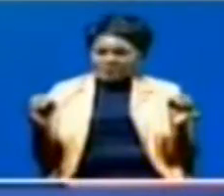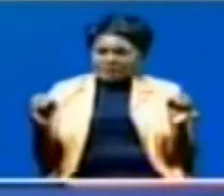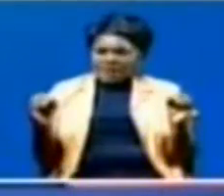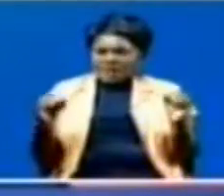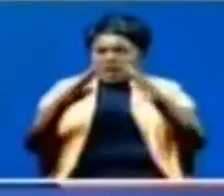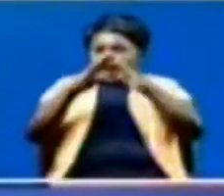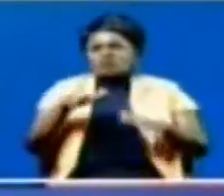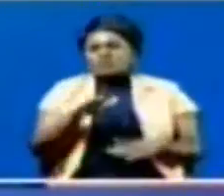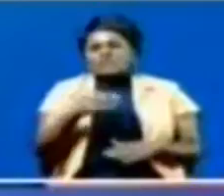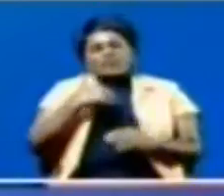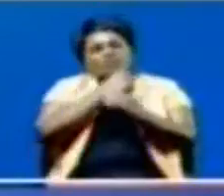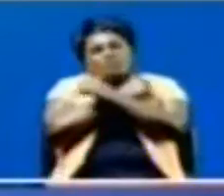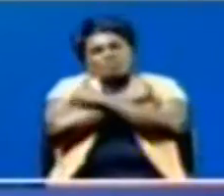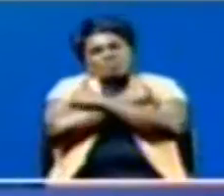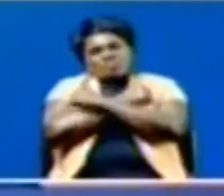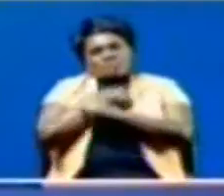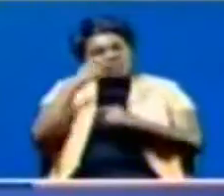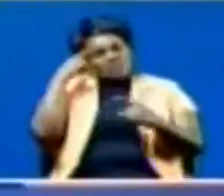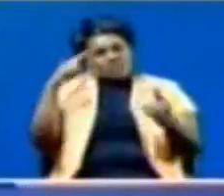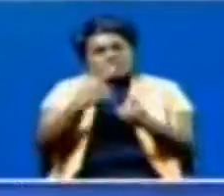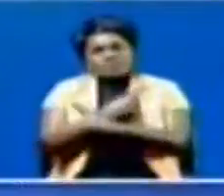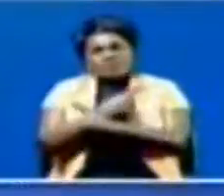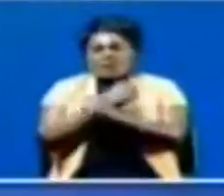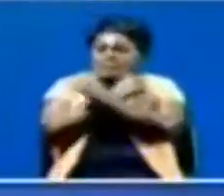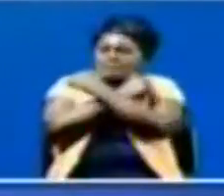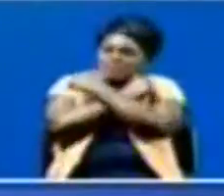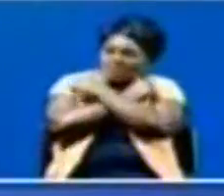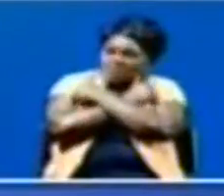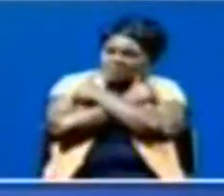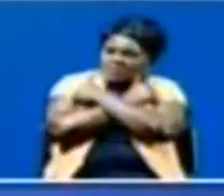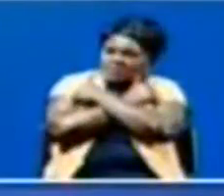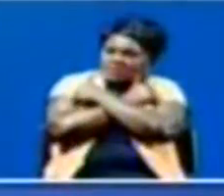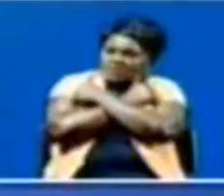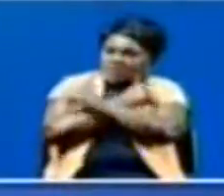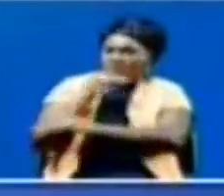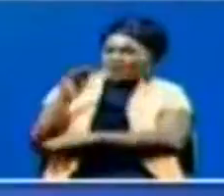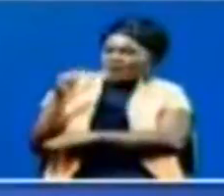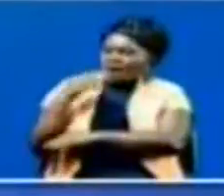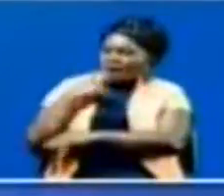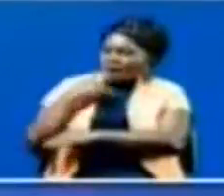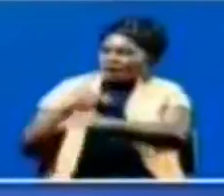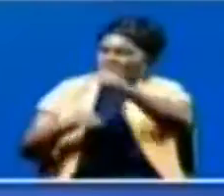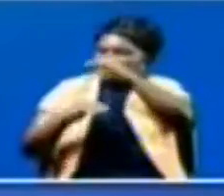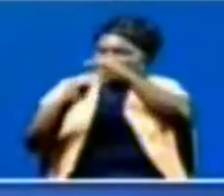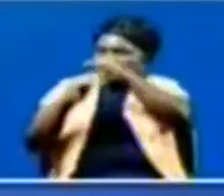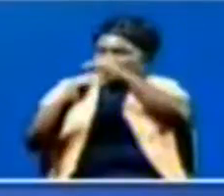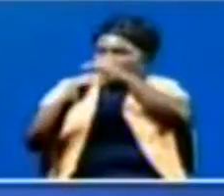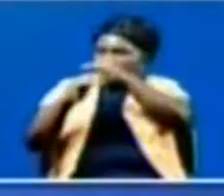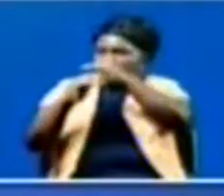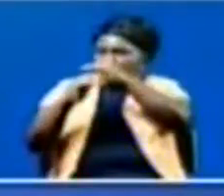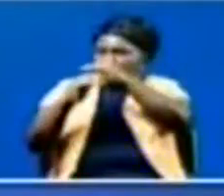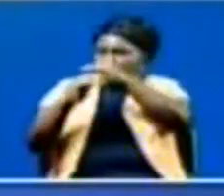ile nyumba pengine ina mapenzi, lakini sidhani hivyo. Tukiangazia kwa mapenzi, tukisema mapenzi kama tukiuliza kama mapenzi yana kipimo, ni pale ambapo